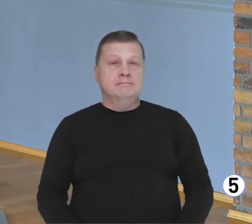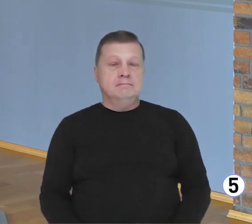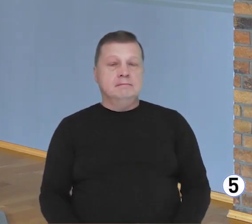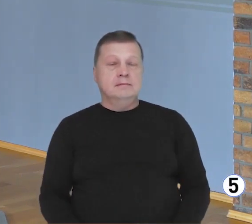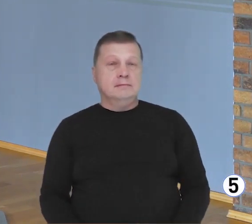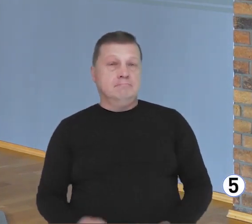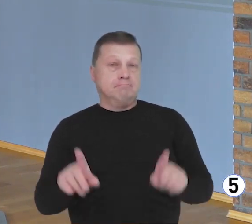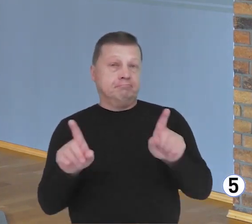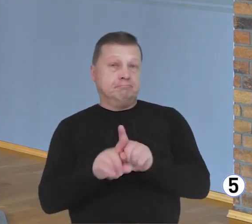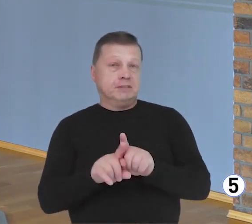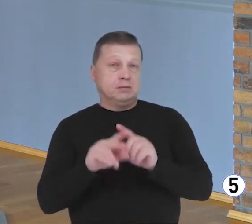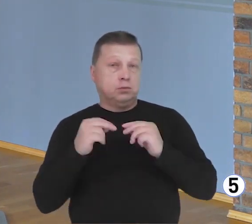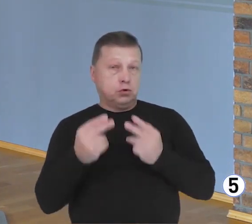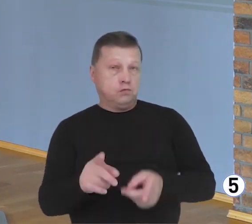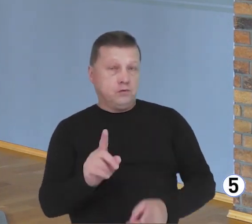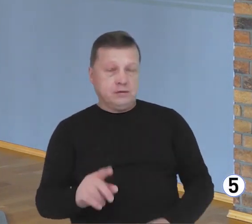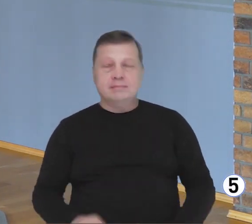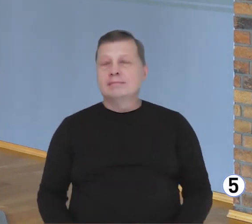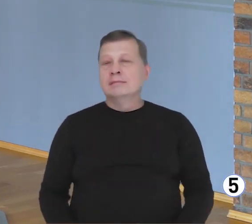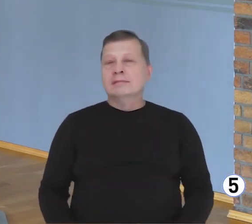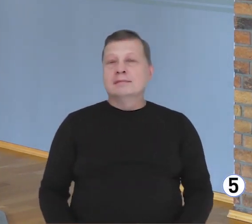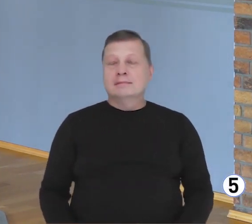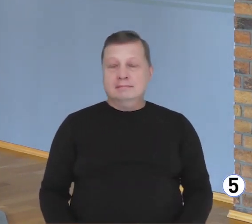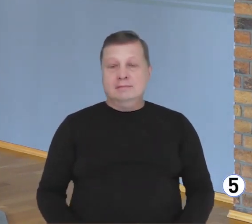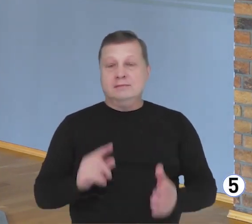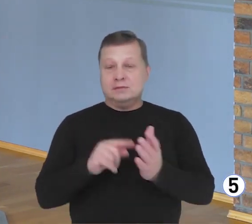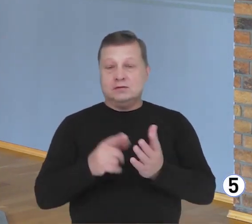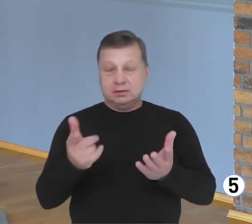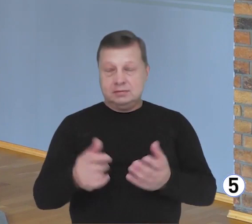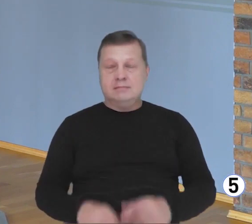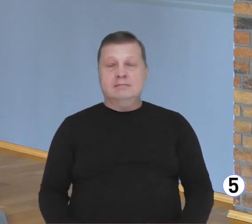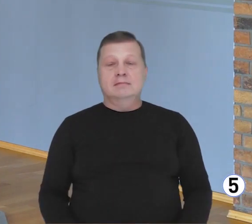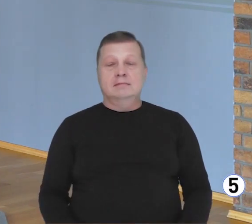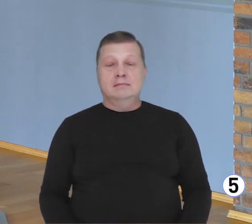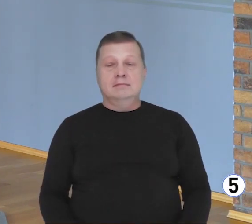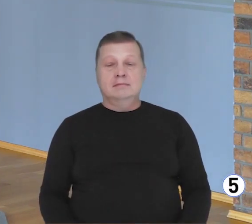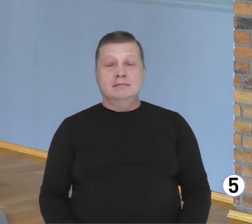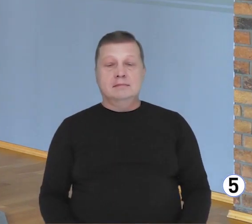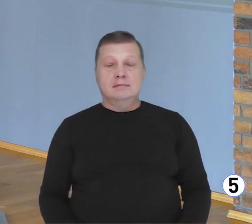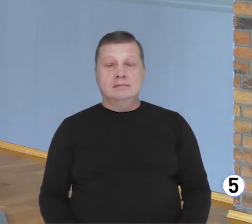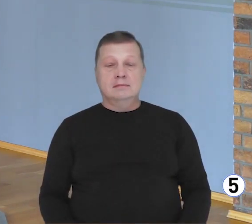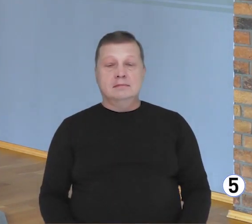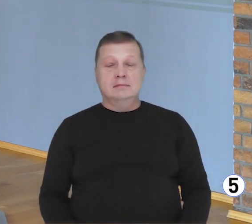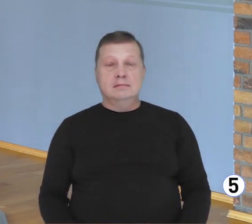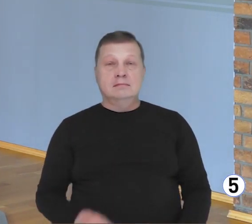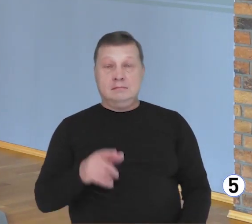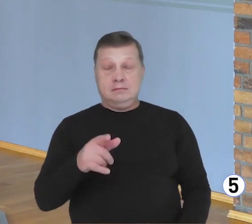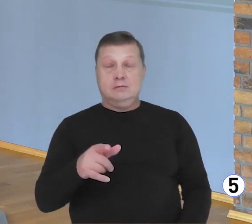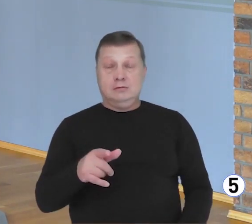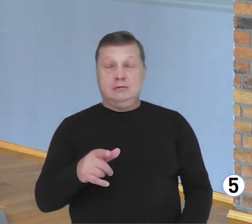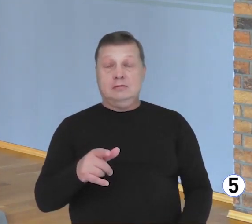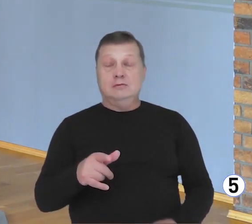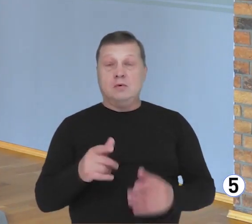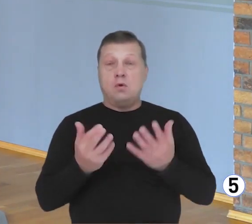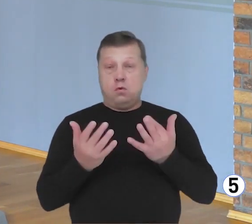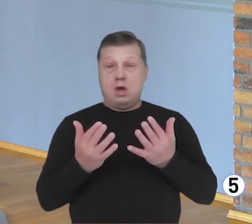góry. Powrót tą samą drogą. O właśnie. I do góry. Wdech. To jest